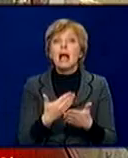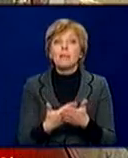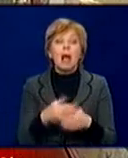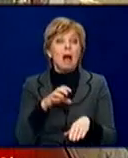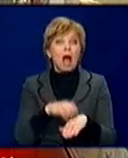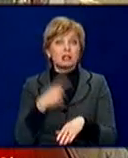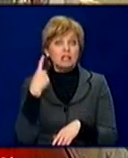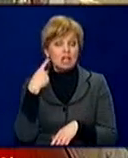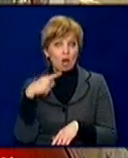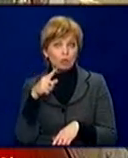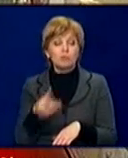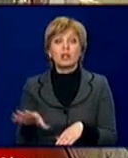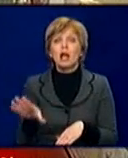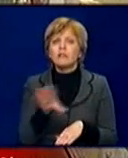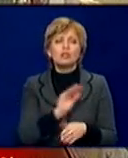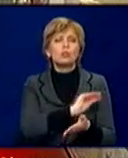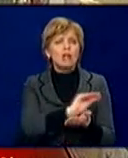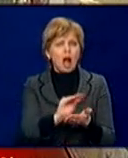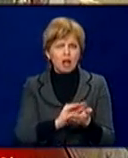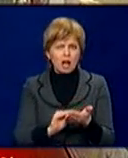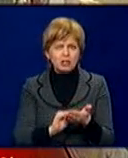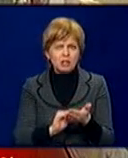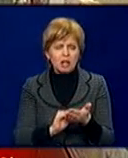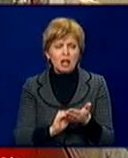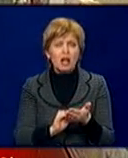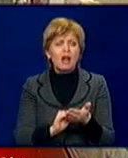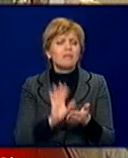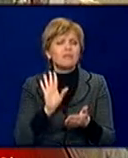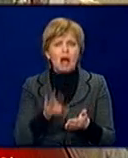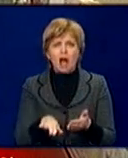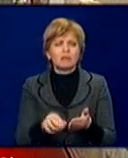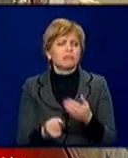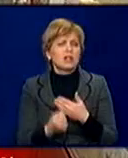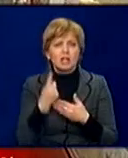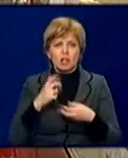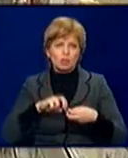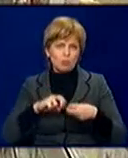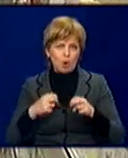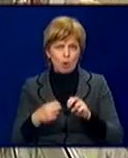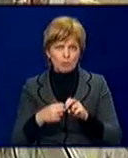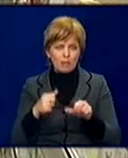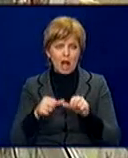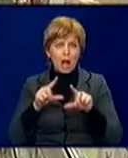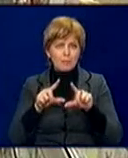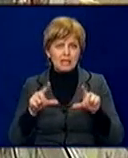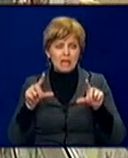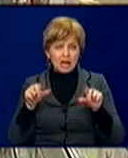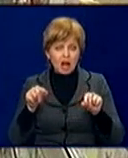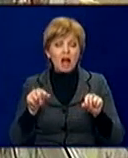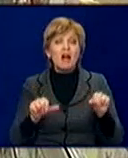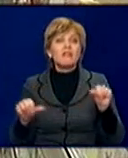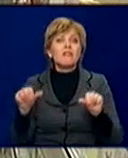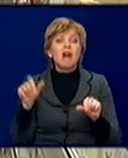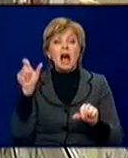iedomājās šobrīd, ka viņam visur jāraksta starptautiskie, tad var rasties aptiekā problēmas. Jo farmaceitam, izlašot